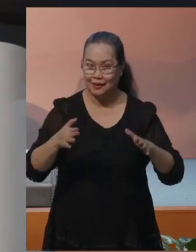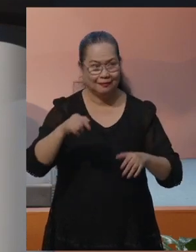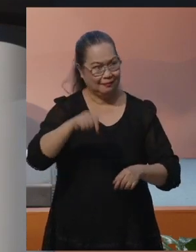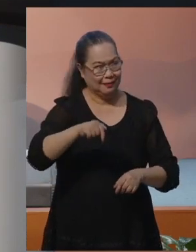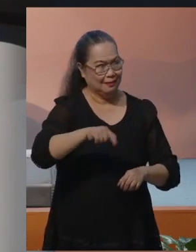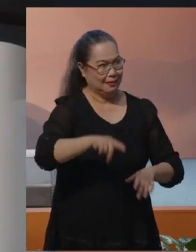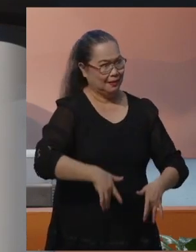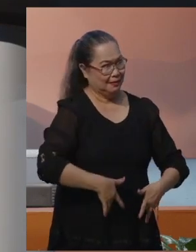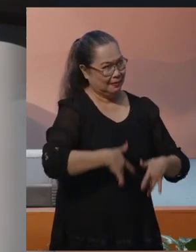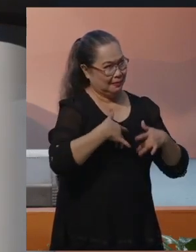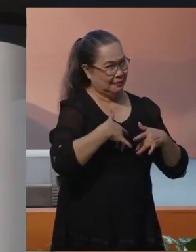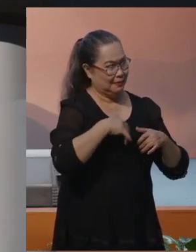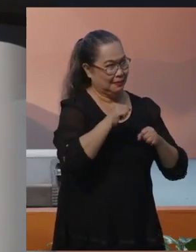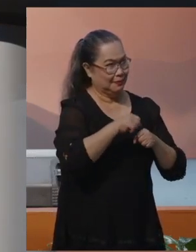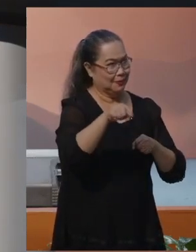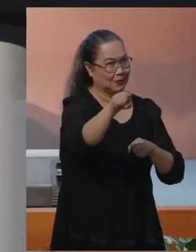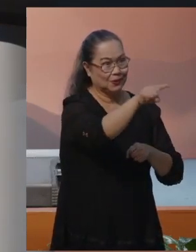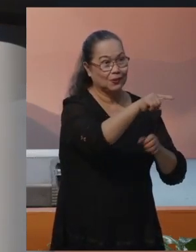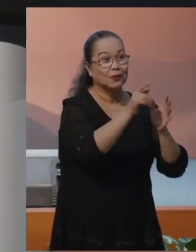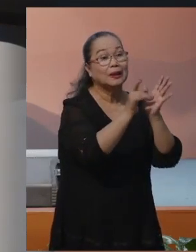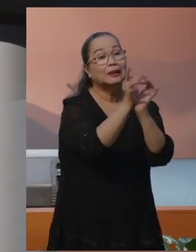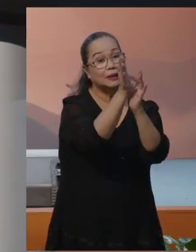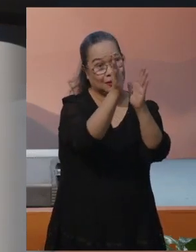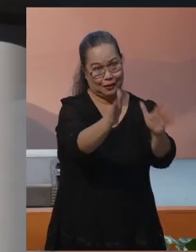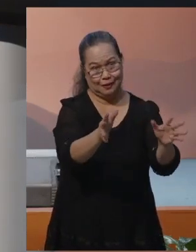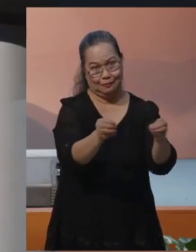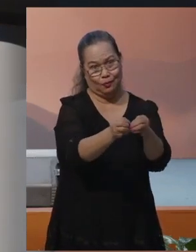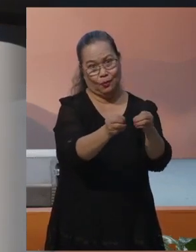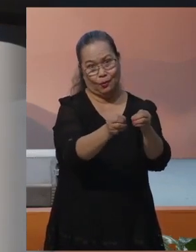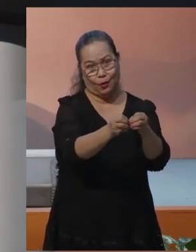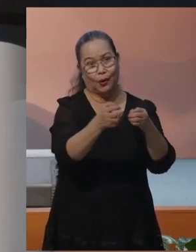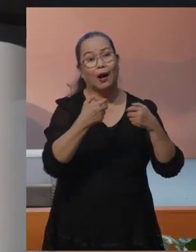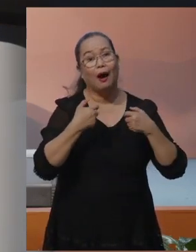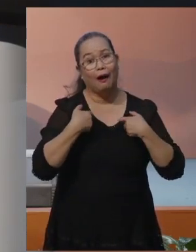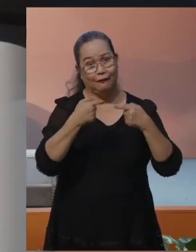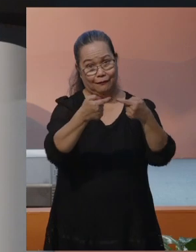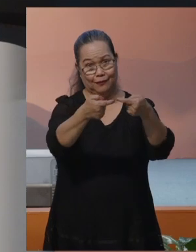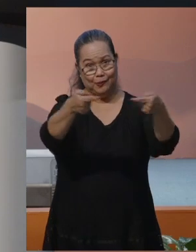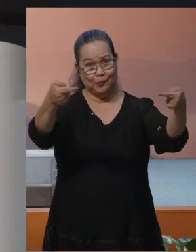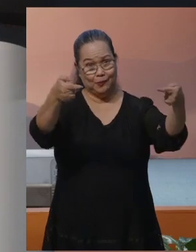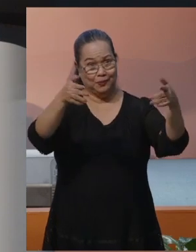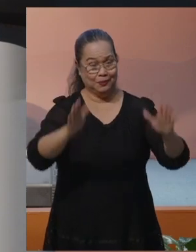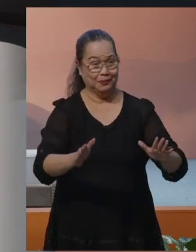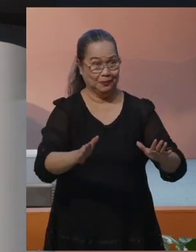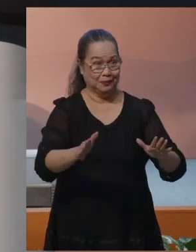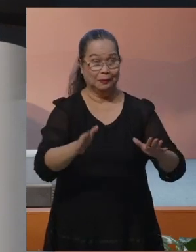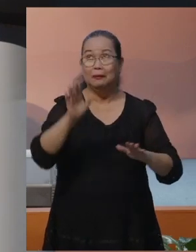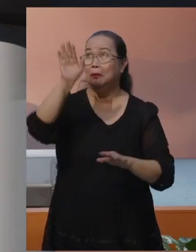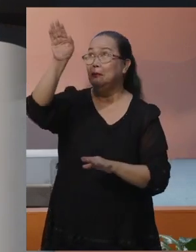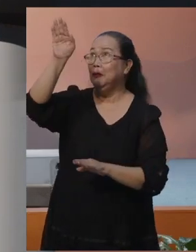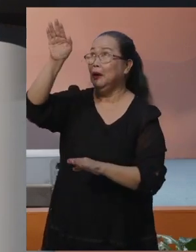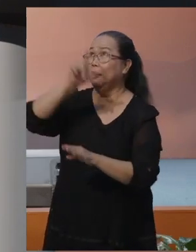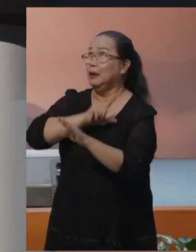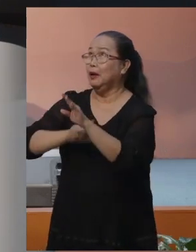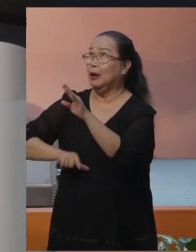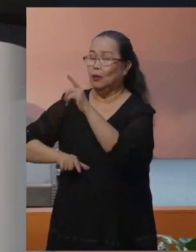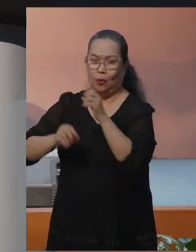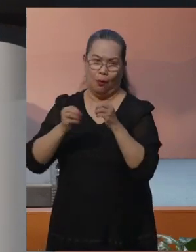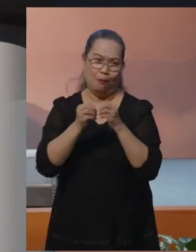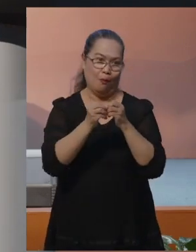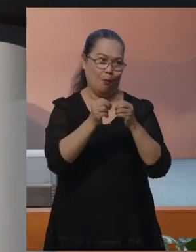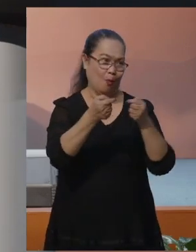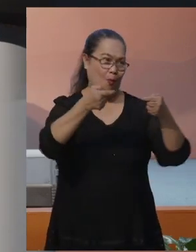na tayo na nakay Kristo na. Lalo na tayo na tumatawag na sa Kanyang pangalan.